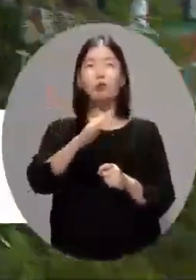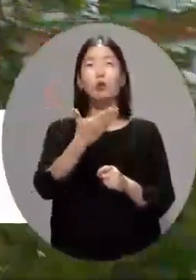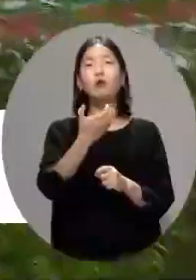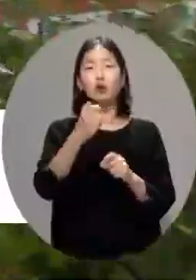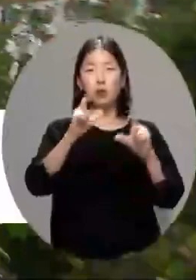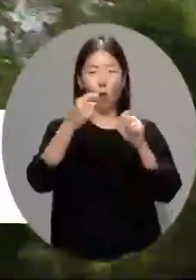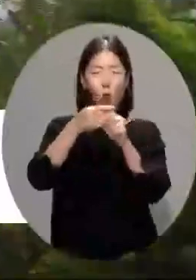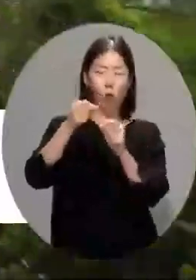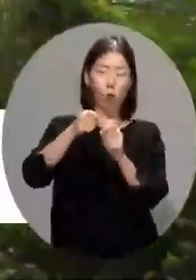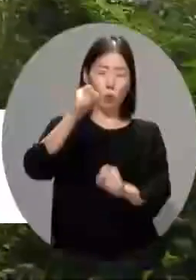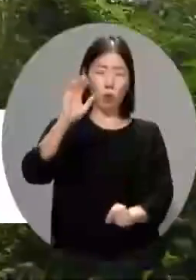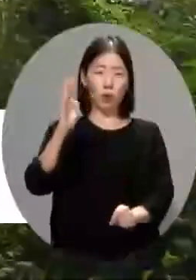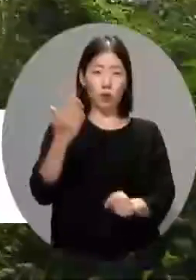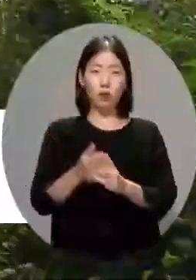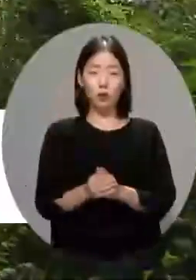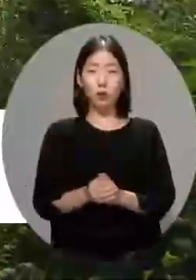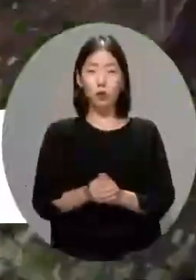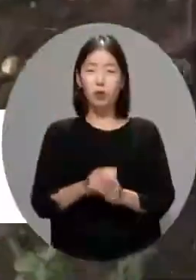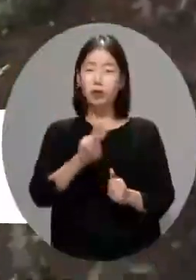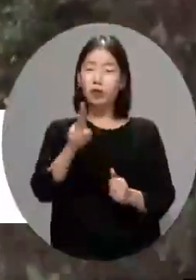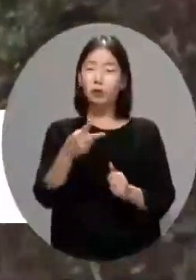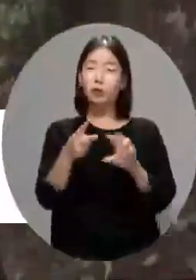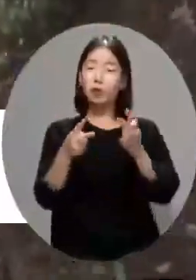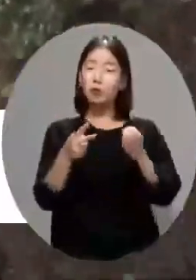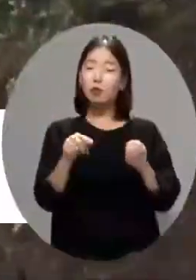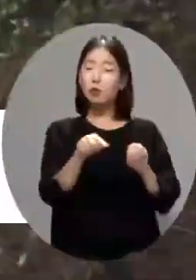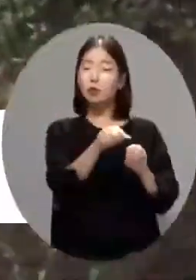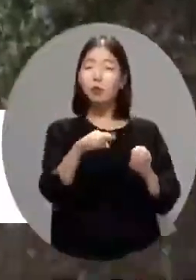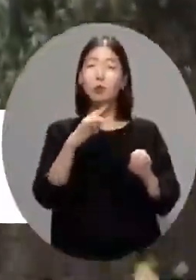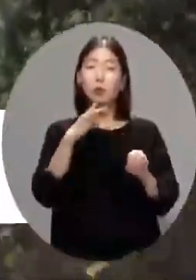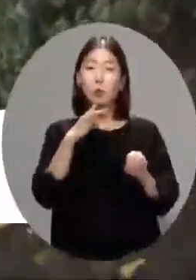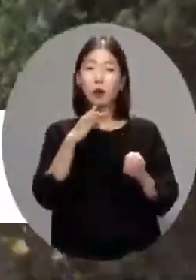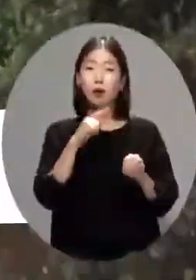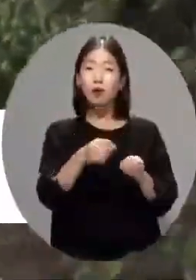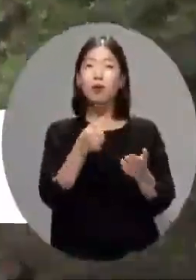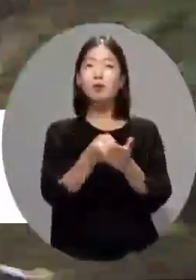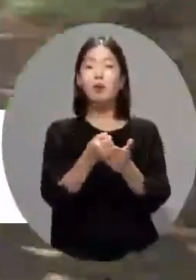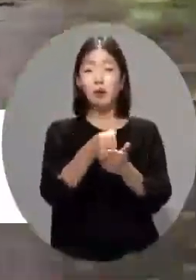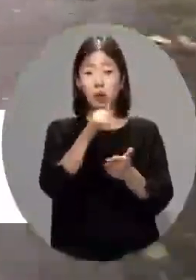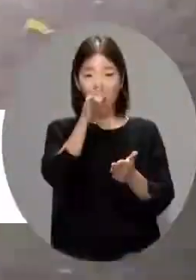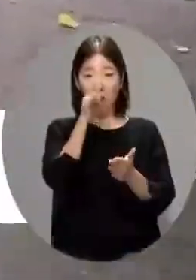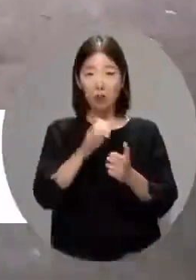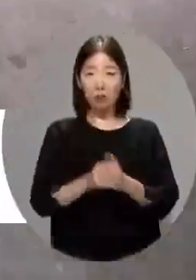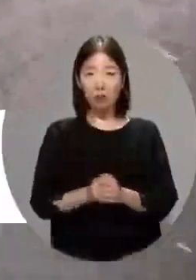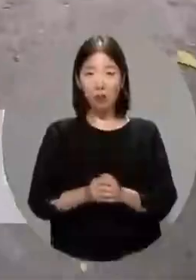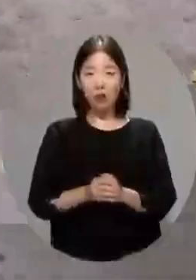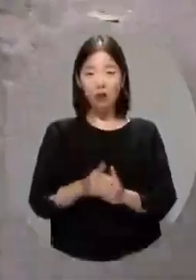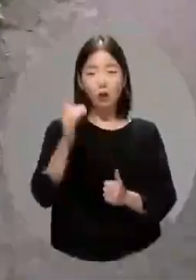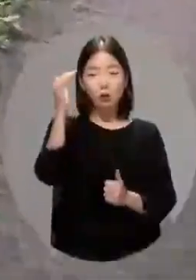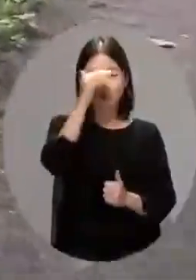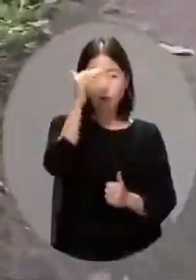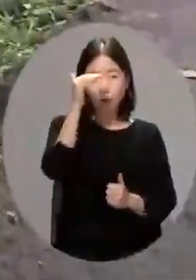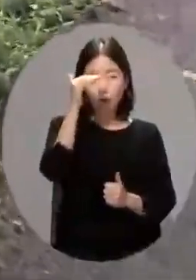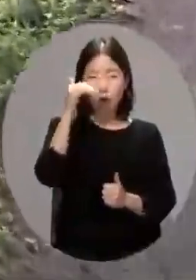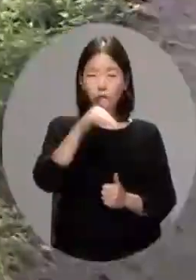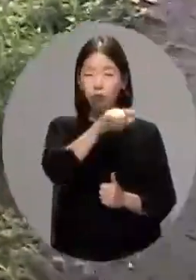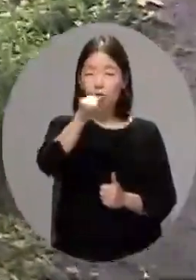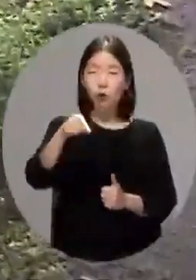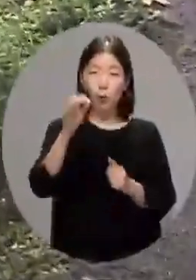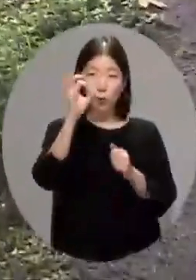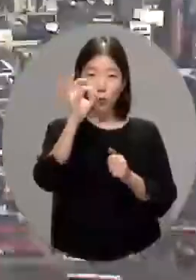지정돼 공원 경계로부터 200m 정도까지 일률적으로 설정돼 있는데 조망권이나 도시경관을